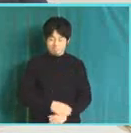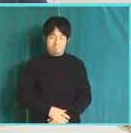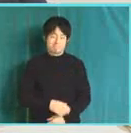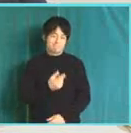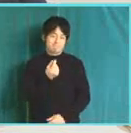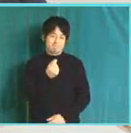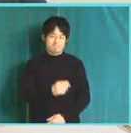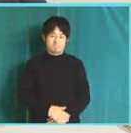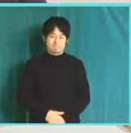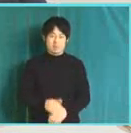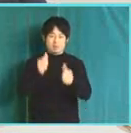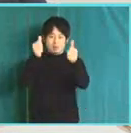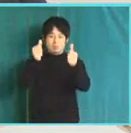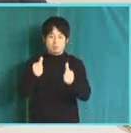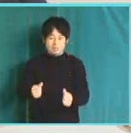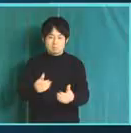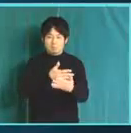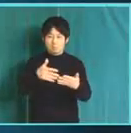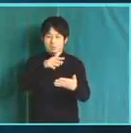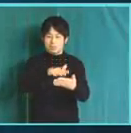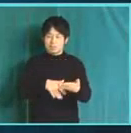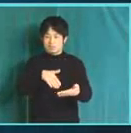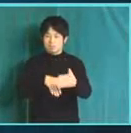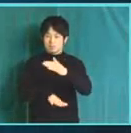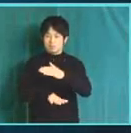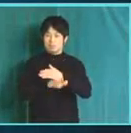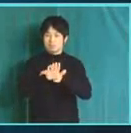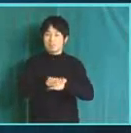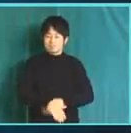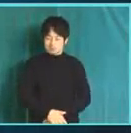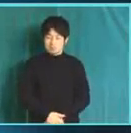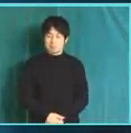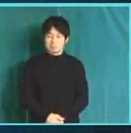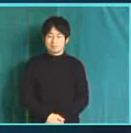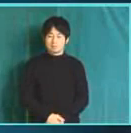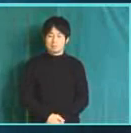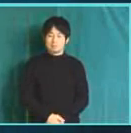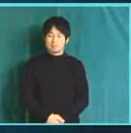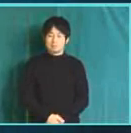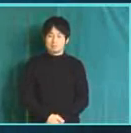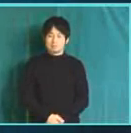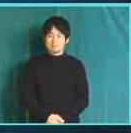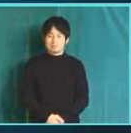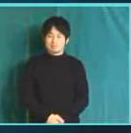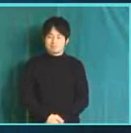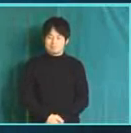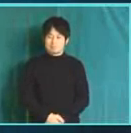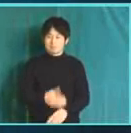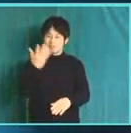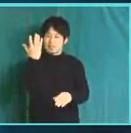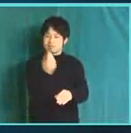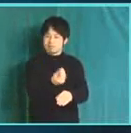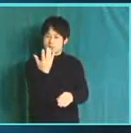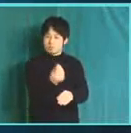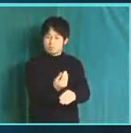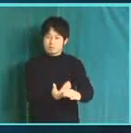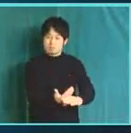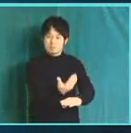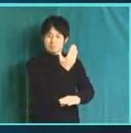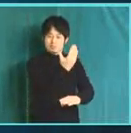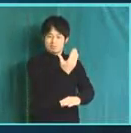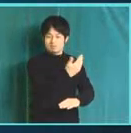ページにですね、同じようなデータが、保存されておりますので、こちら印刷していただくことで同じカレンダ